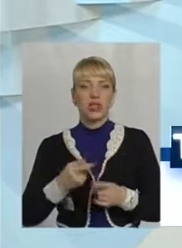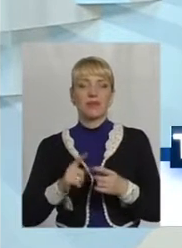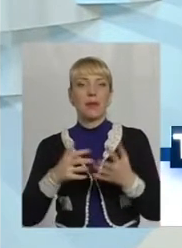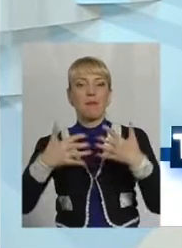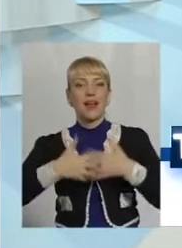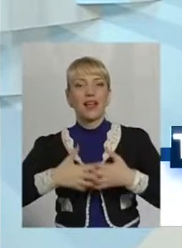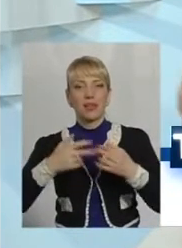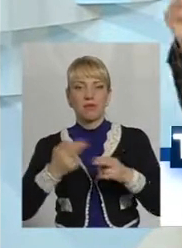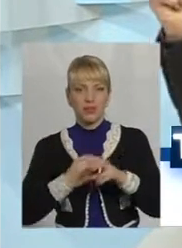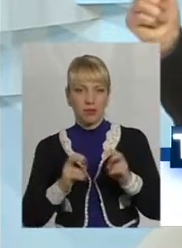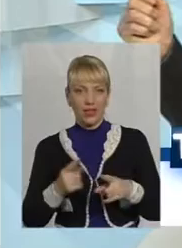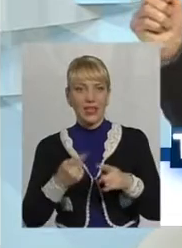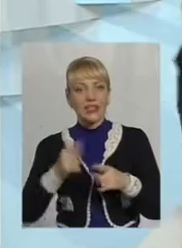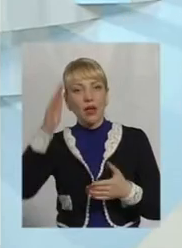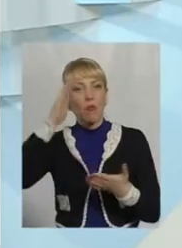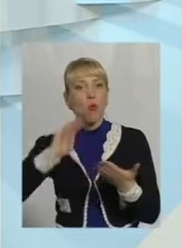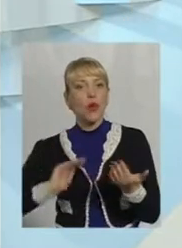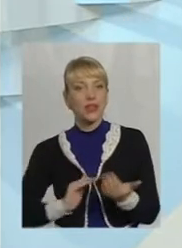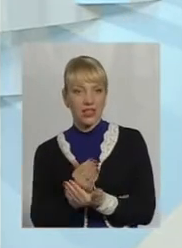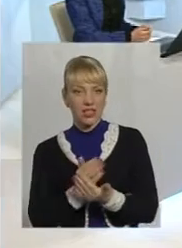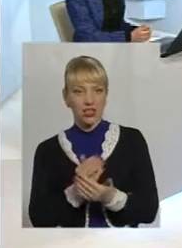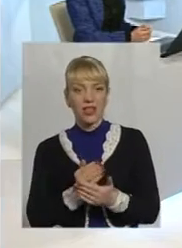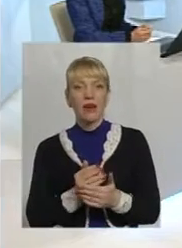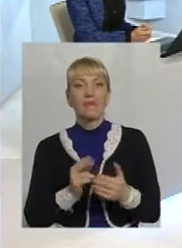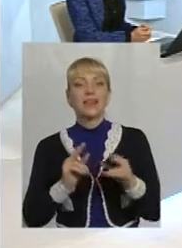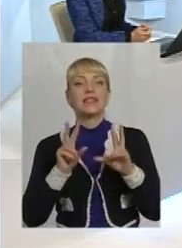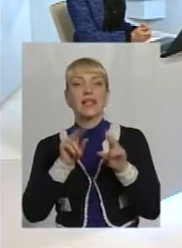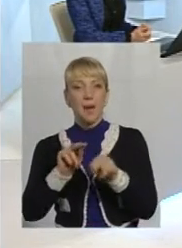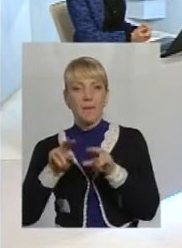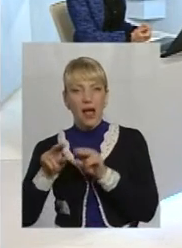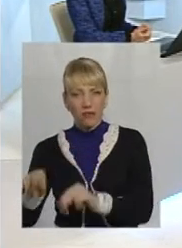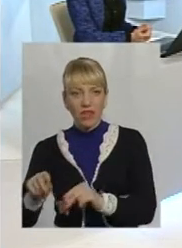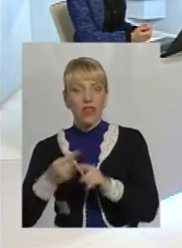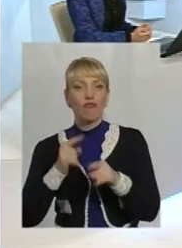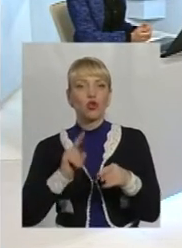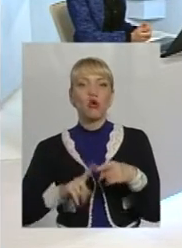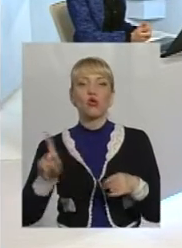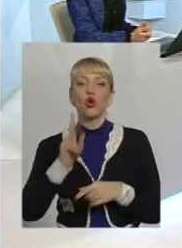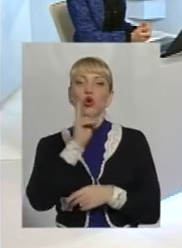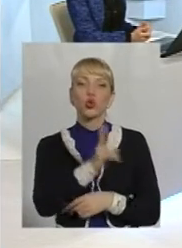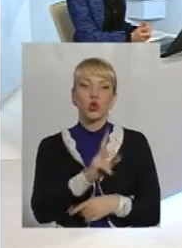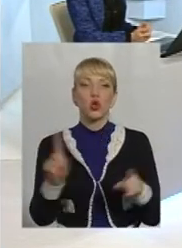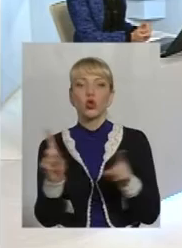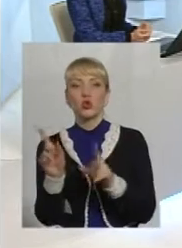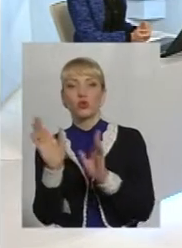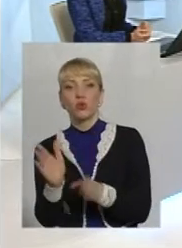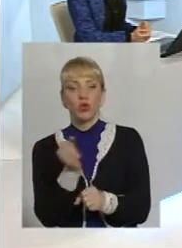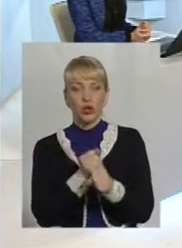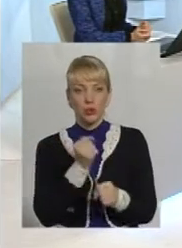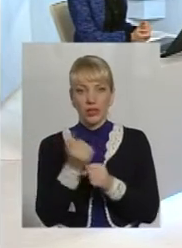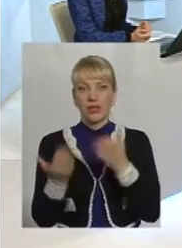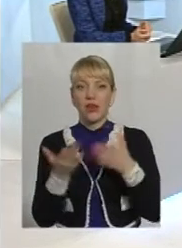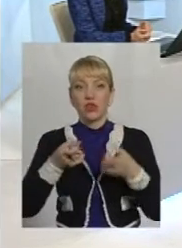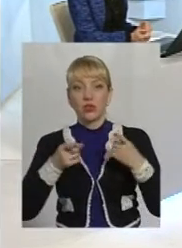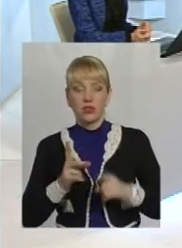гарантування безпеки. Це політичні запевнення у тому, що хтось щось буде робити, якщо дійсно